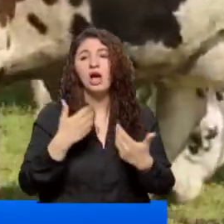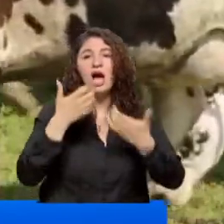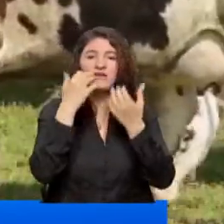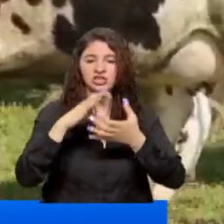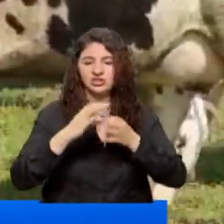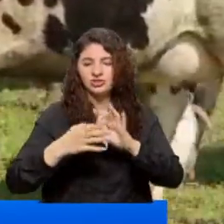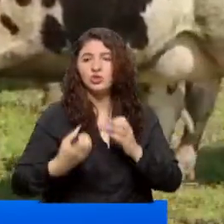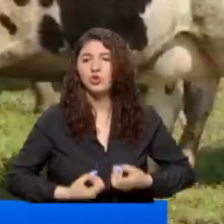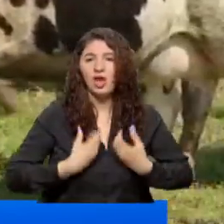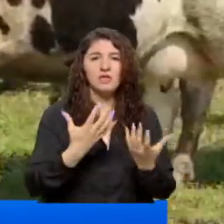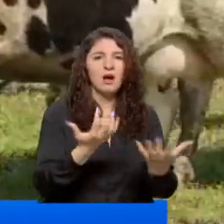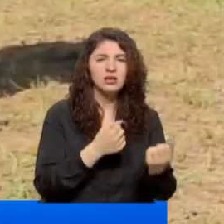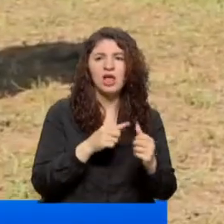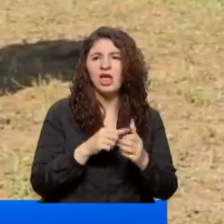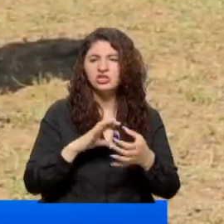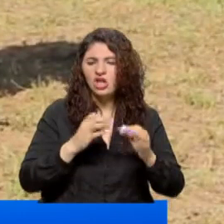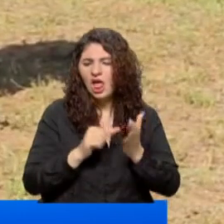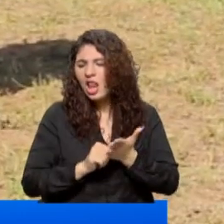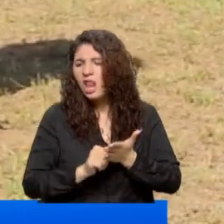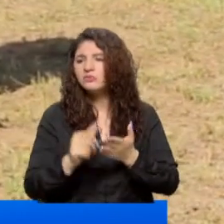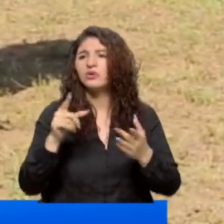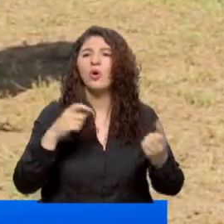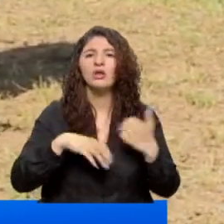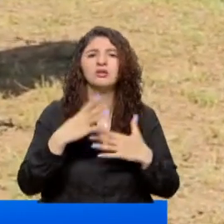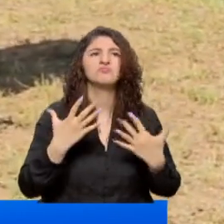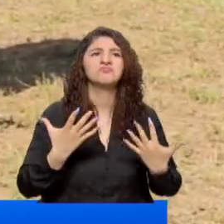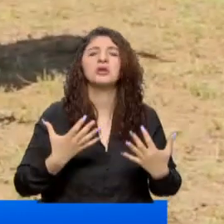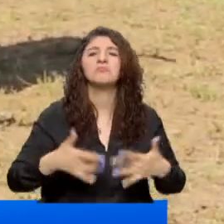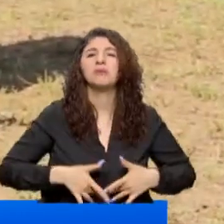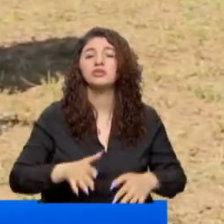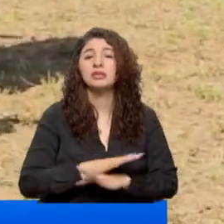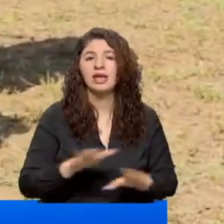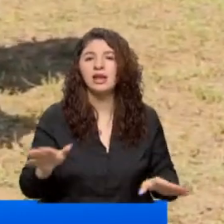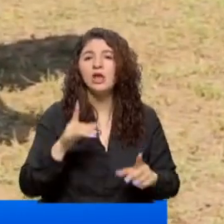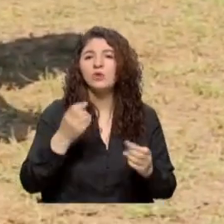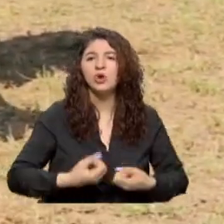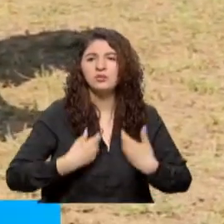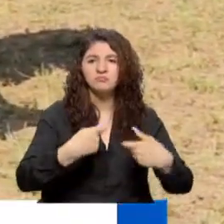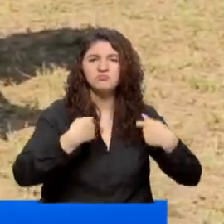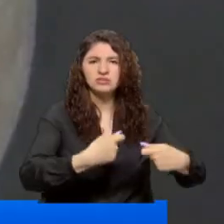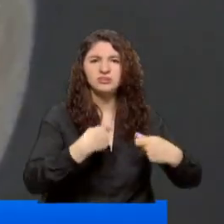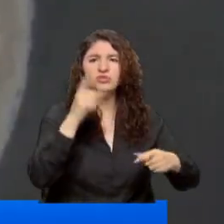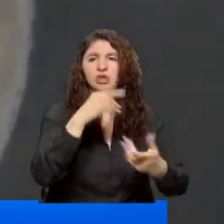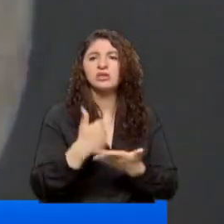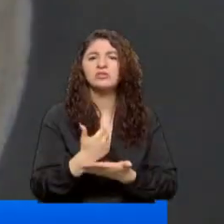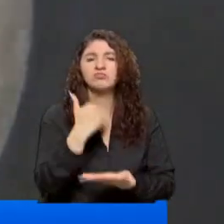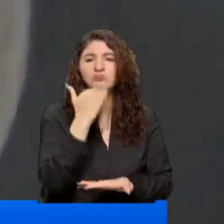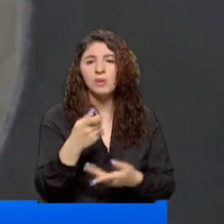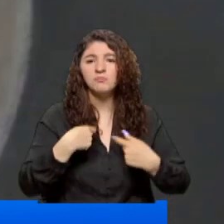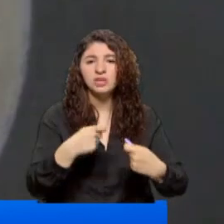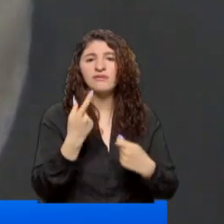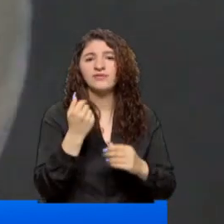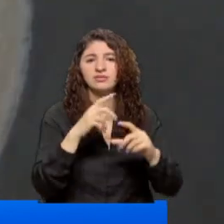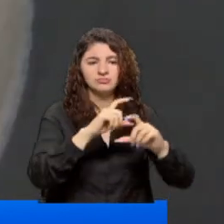zincirinde üretimden tüketime zincirin bir halkası durumda memnuniyet bildirmiyor üreten maliyet artışları nedeniyle kazanamıyor